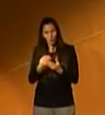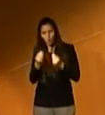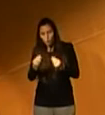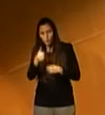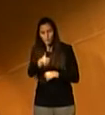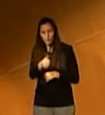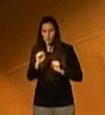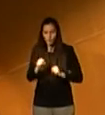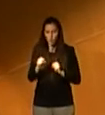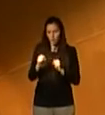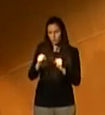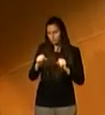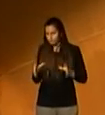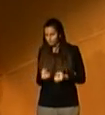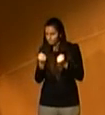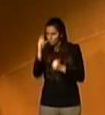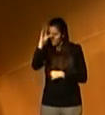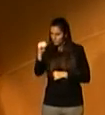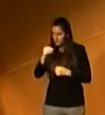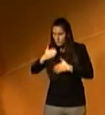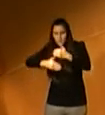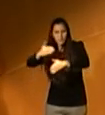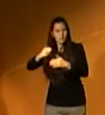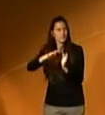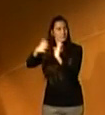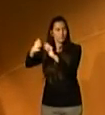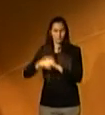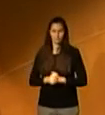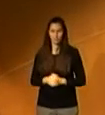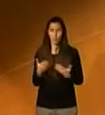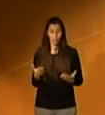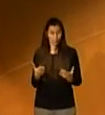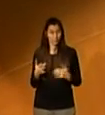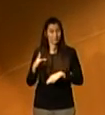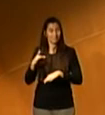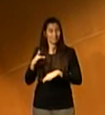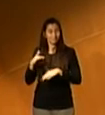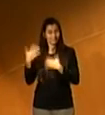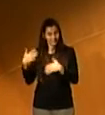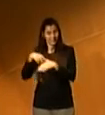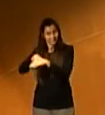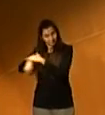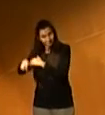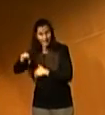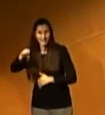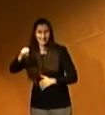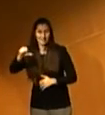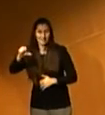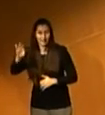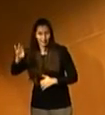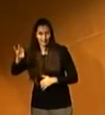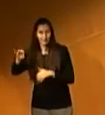de trouver une certaine stabilité sociale. Elle a aujourd'hui intégré un ESAT avec un foyer d'hébergement.